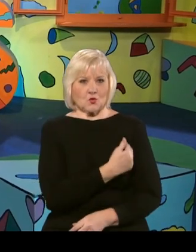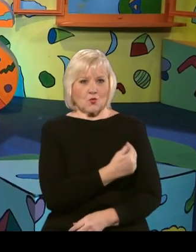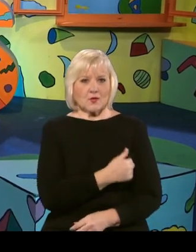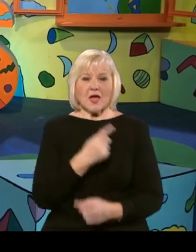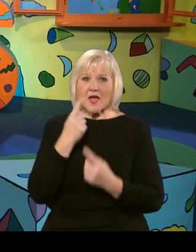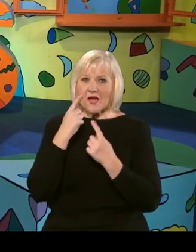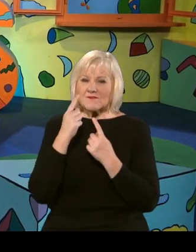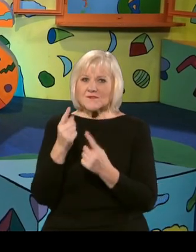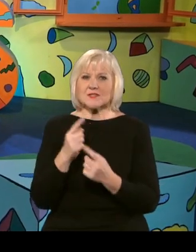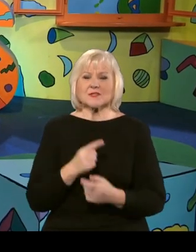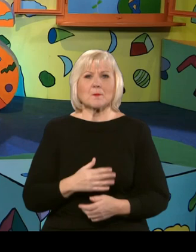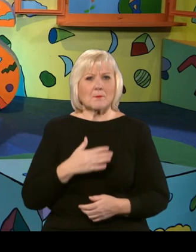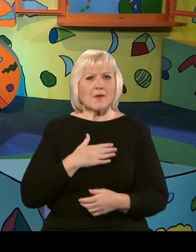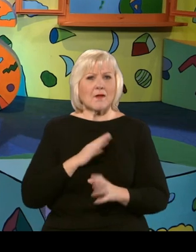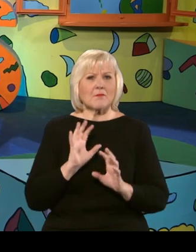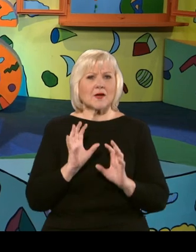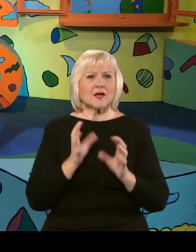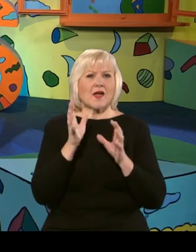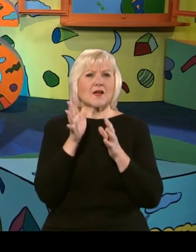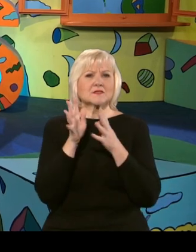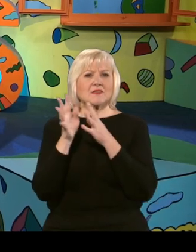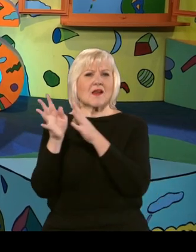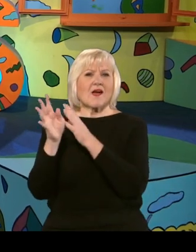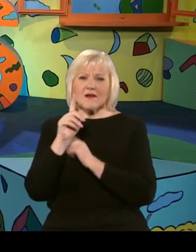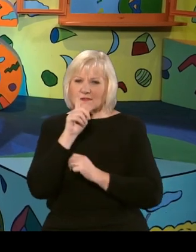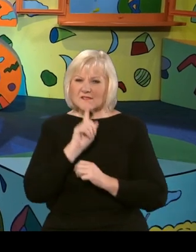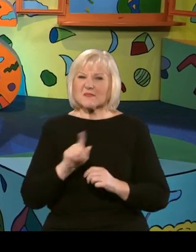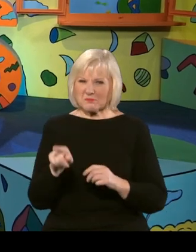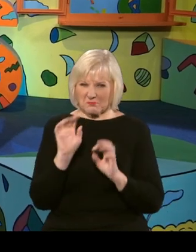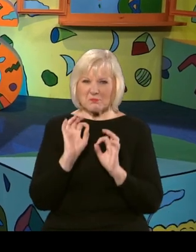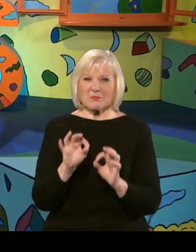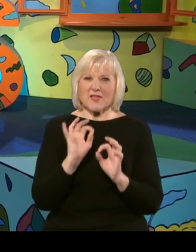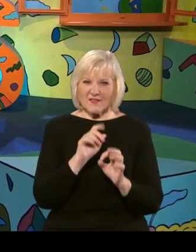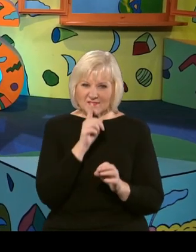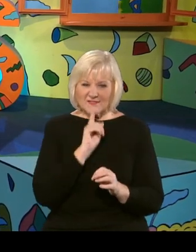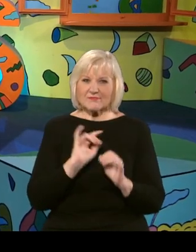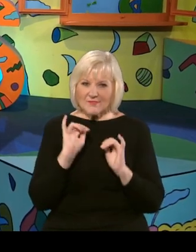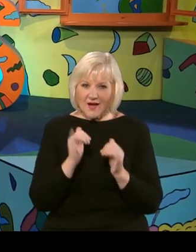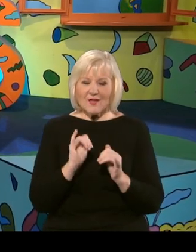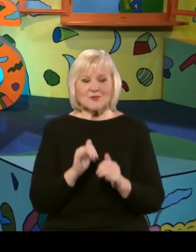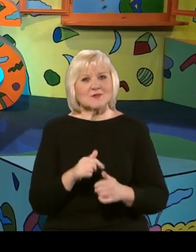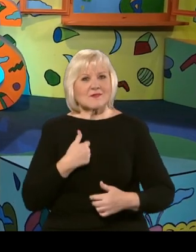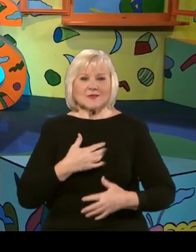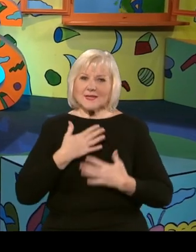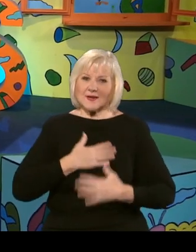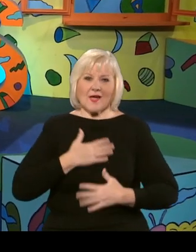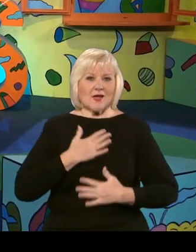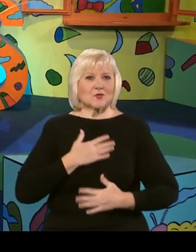jakého paradního draka pouštím. To je něco, co? Juhu.